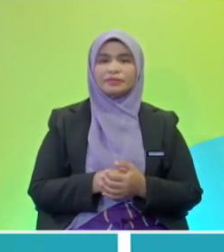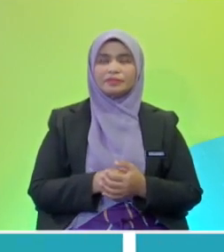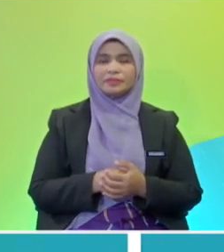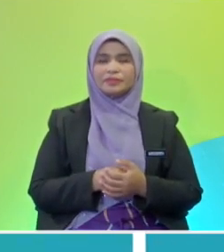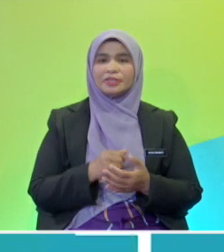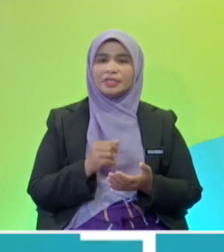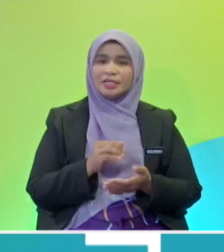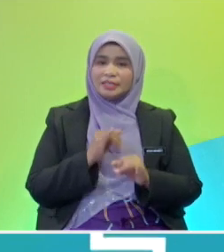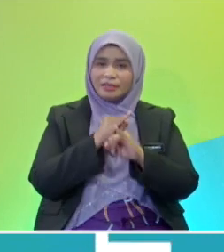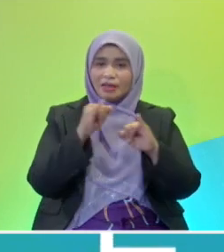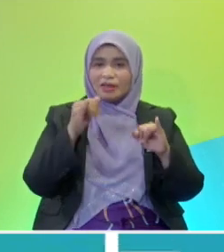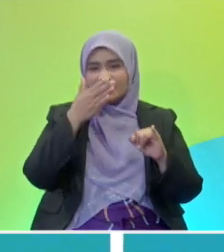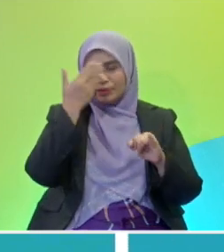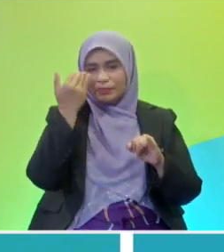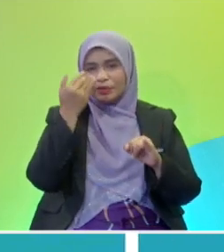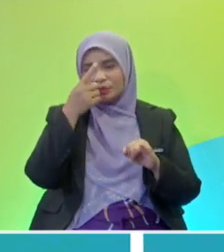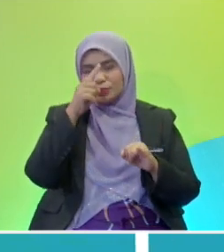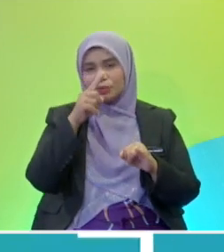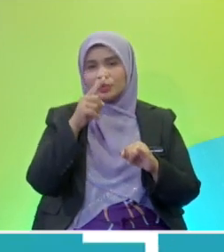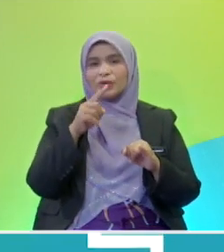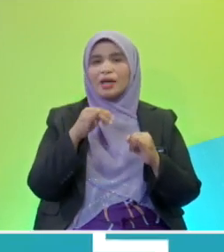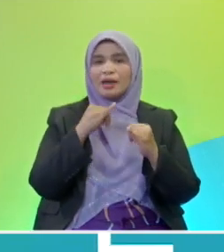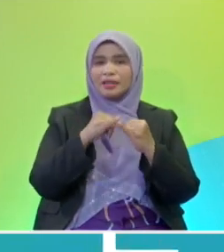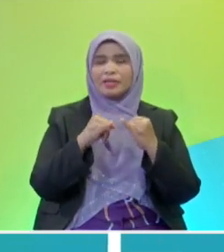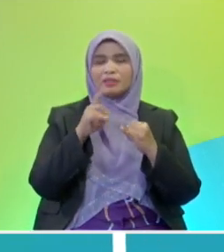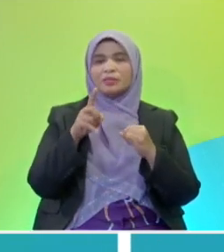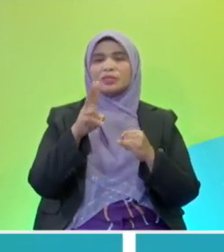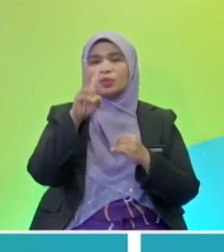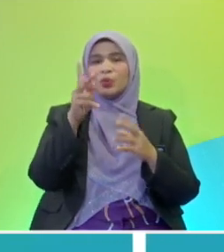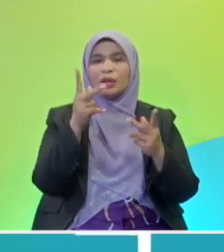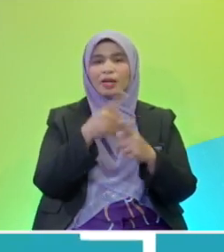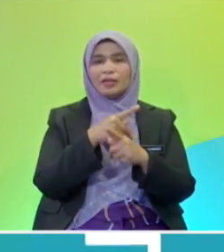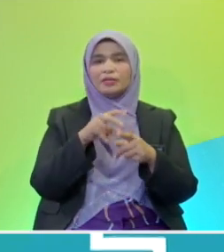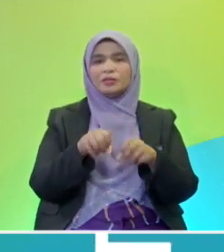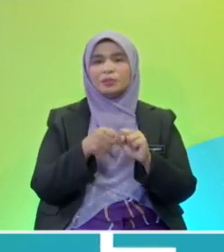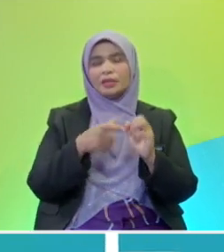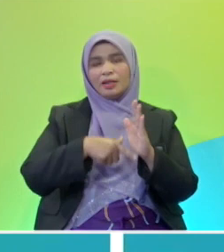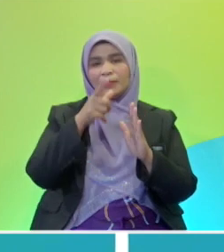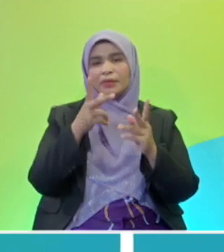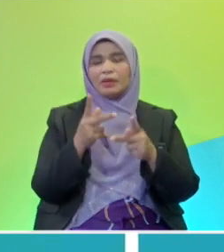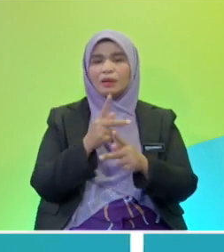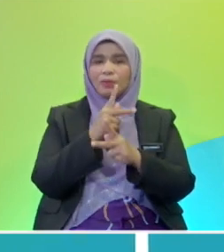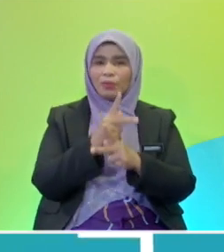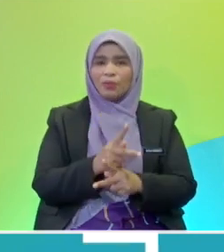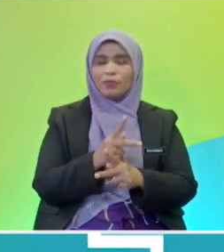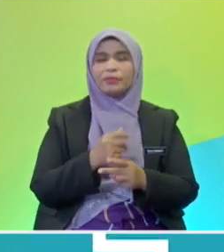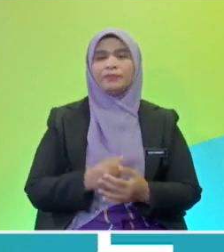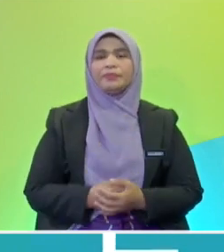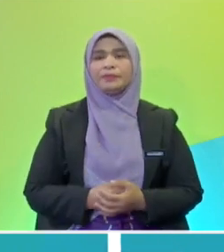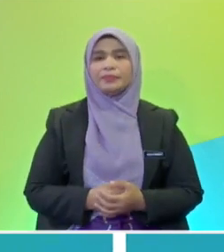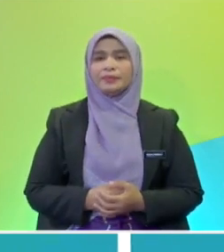permulaan dan akhir kita dua kali supaya dia dua kali kuk Ya okey satu lagi dekat